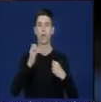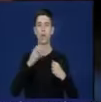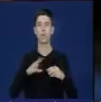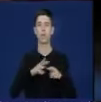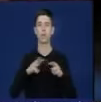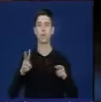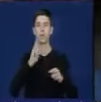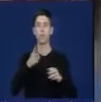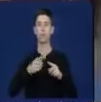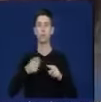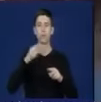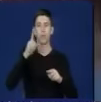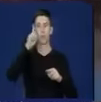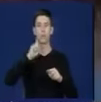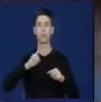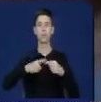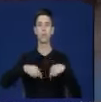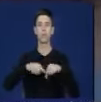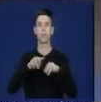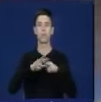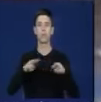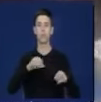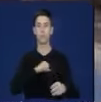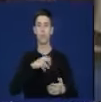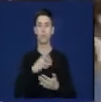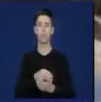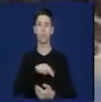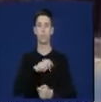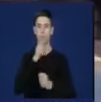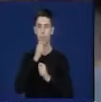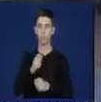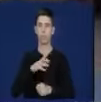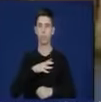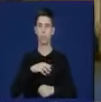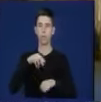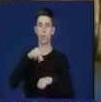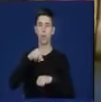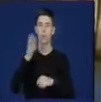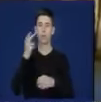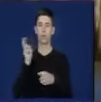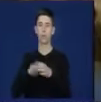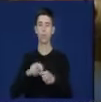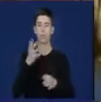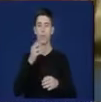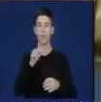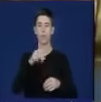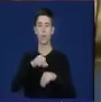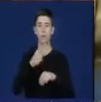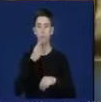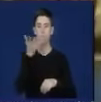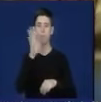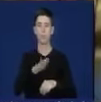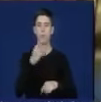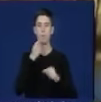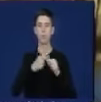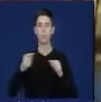Əliyevdən 2 il əvvəlsə Ali Başkomandan İlham Əliyevdən şəxsən mükafat alıb. Erməni dilində daxil olmaqla 5 xarici dildə mükəmməl danışan xüsusi